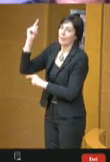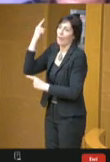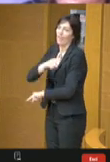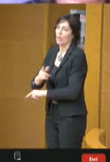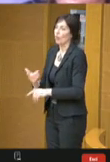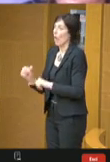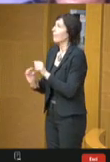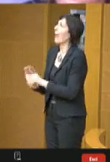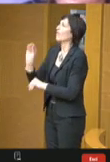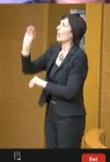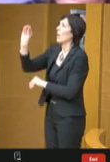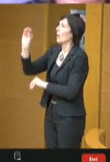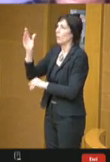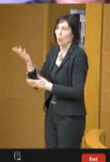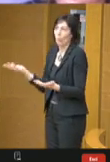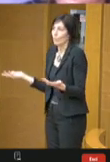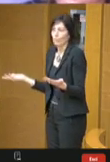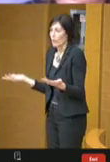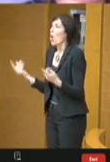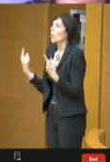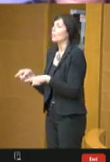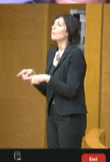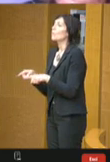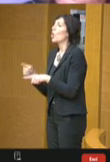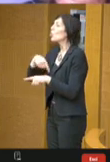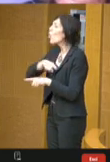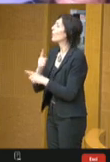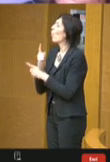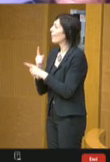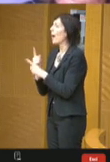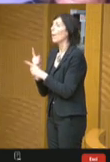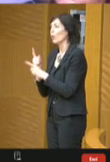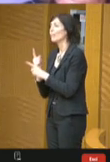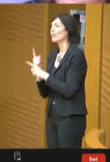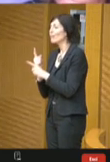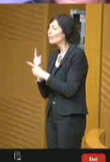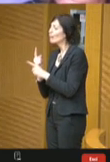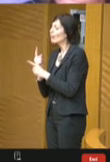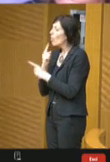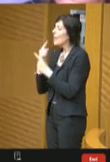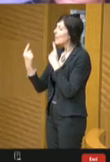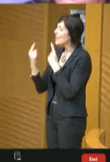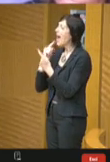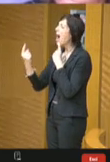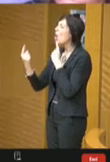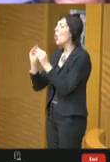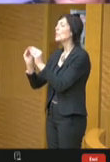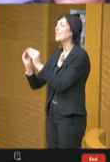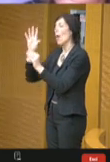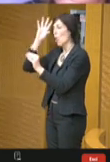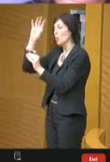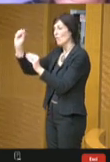di specializzati sul sostegno. E quindi dobbiamo anche qui, in un dialogo con il sistema universitario, ma